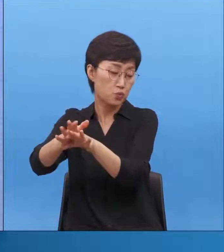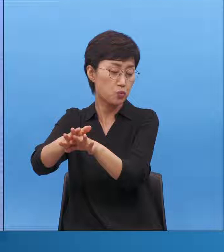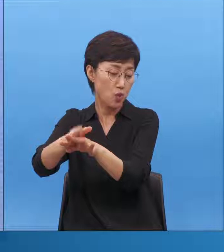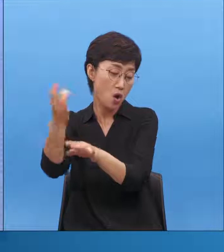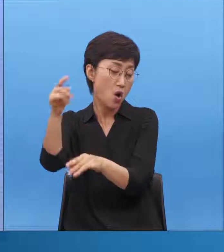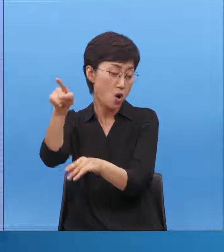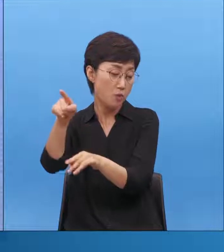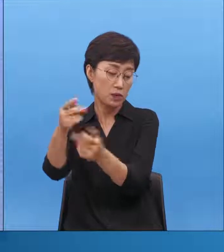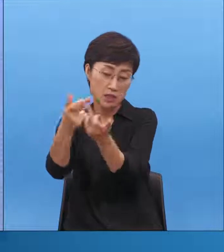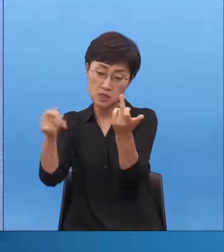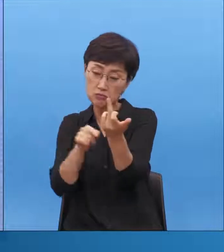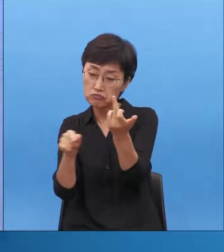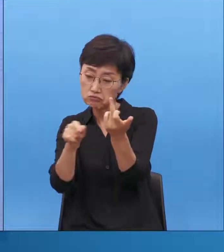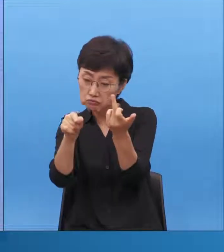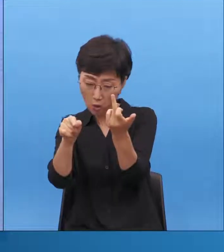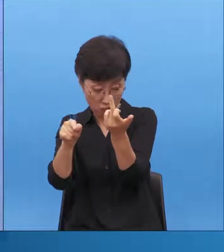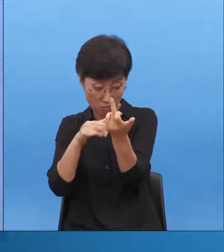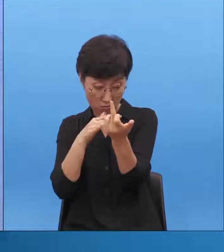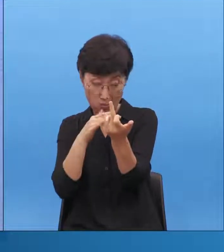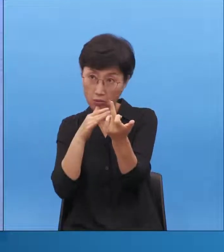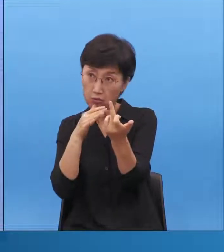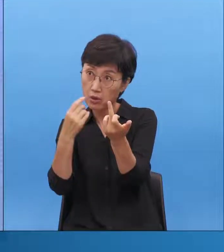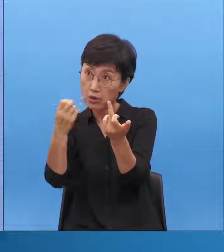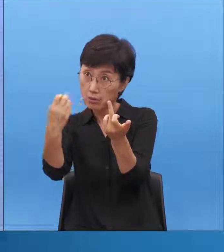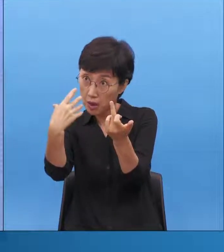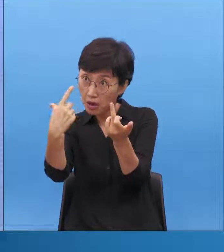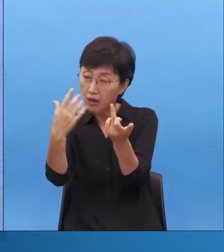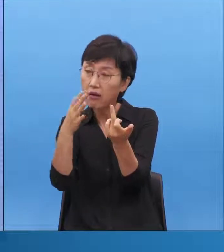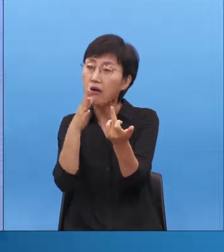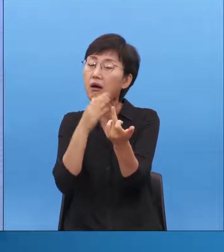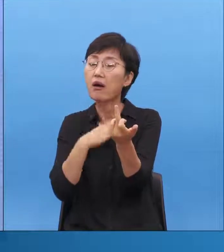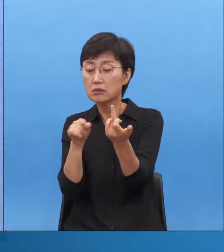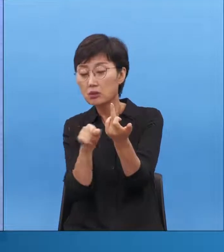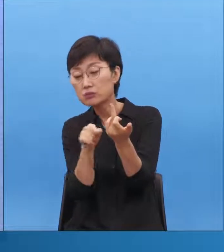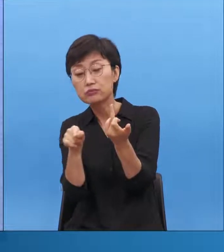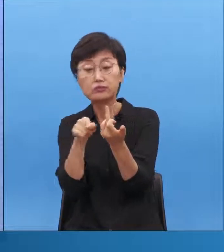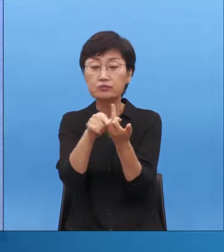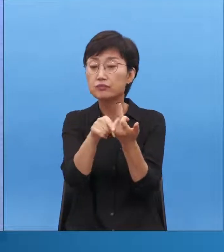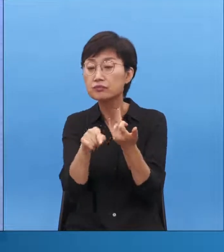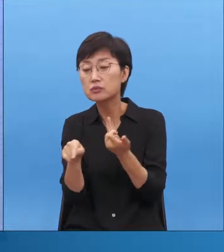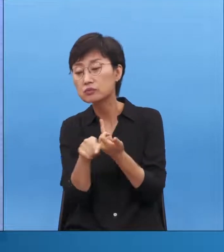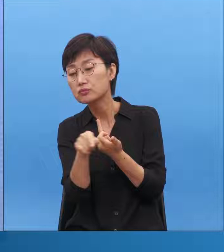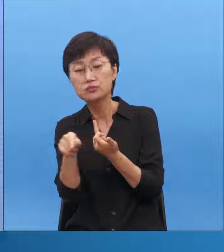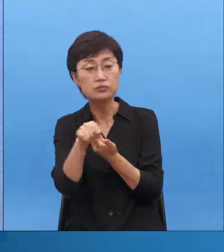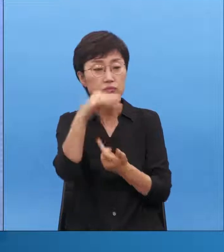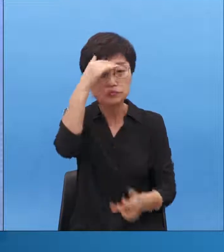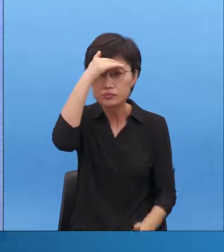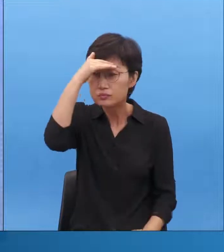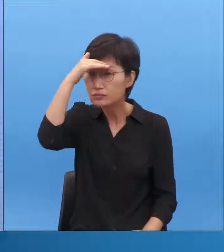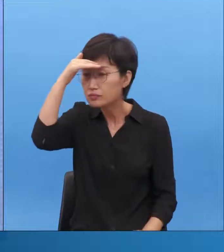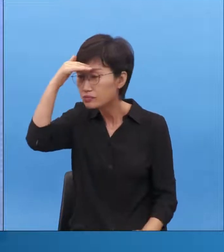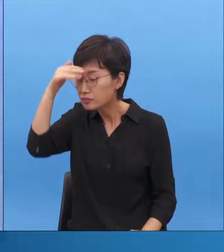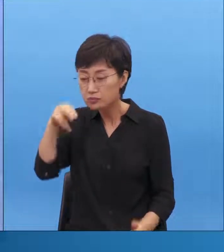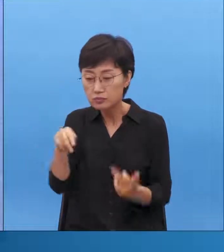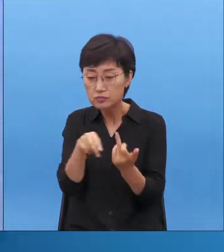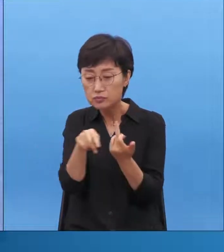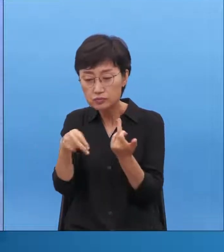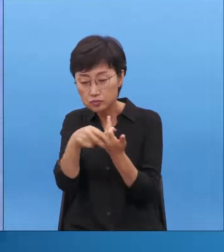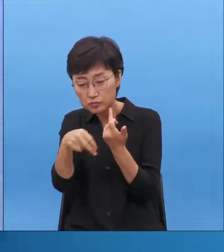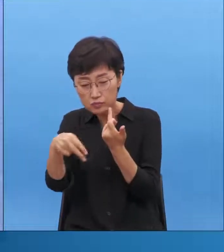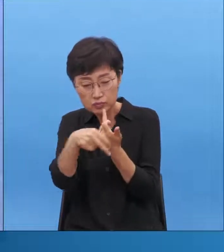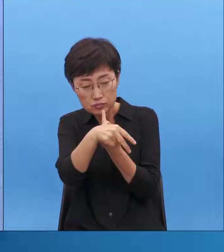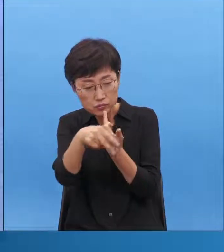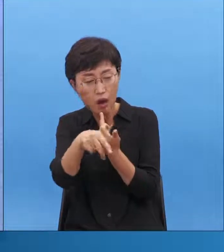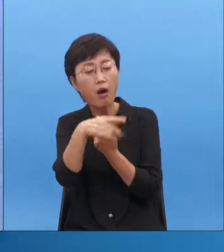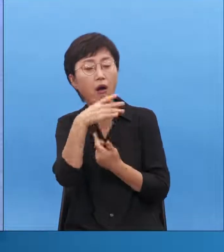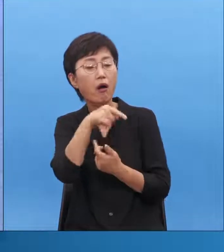factory up on the 그럼 mountain. 바로 내려가는 길이 있다는 겁니다. And there is a hill or a road that comes back 그래서 down. 내가 같이 내려왔죠. And so I took that road with them. 이 공장이